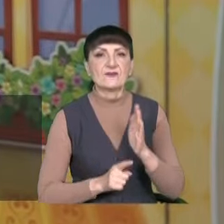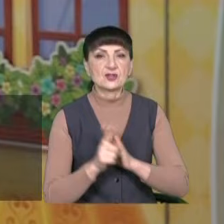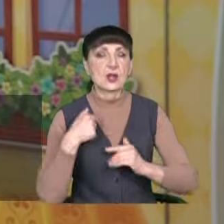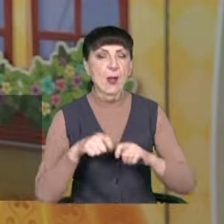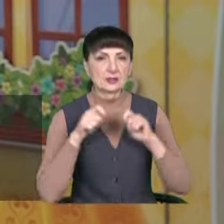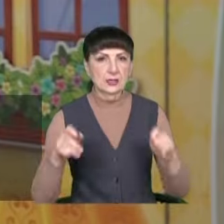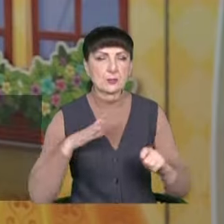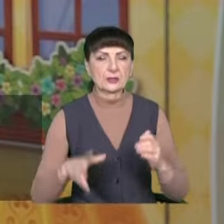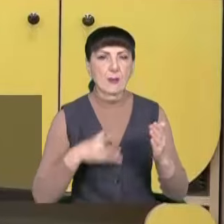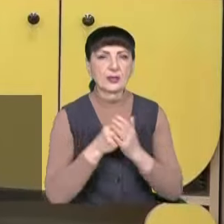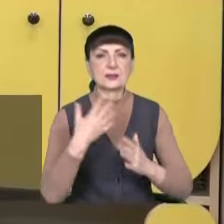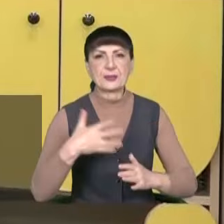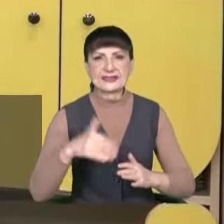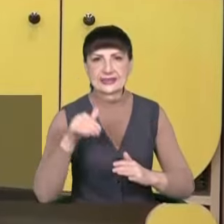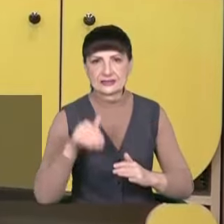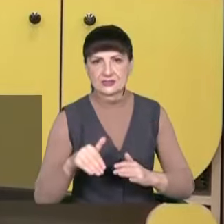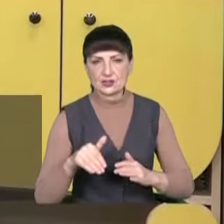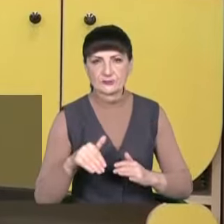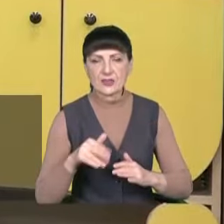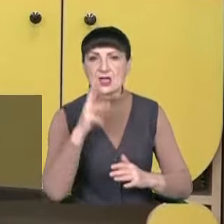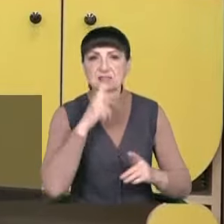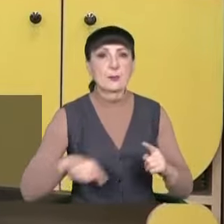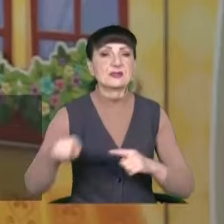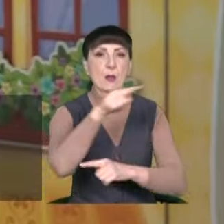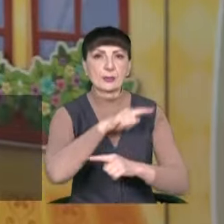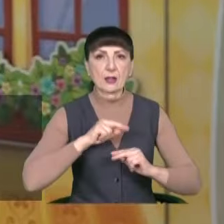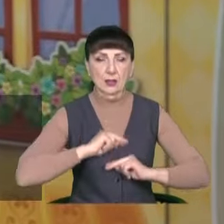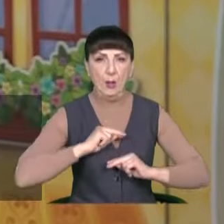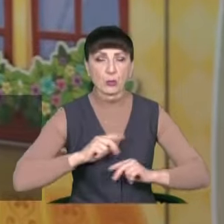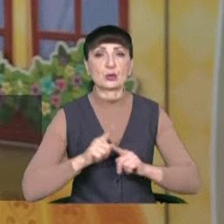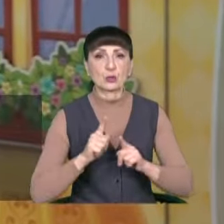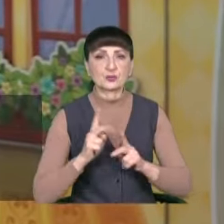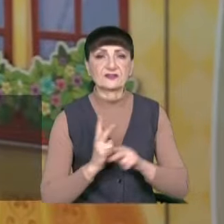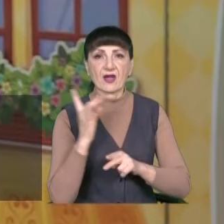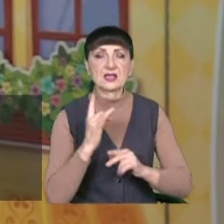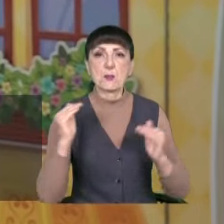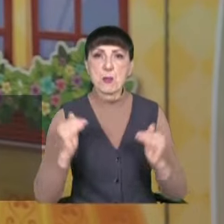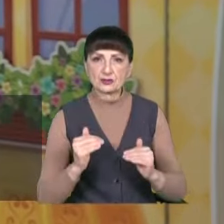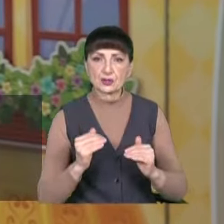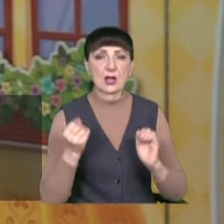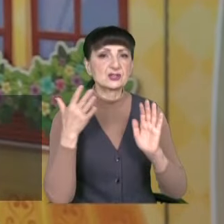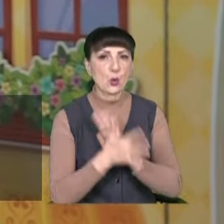открылись, была оплата 50 тысяч. Заработная плата персонала также была в 2 раза меньше. То есть